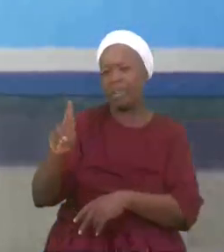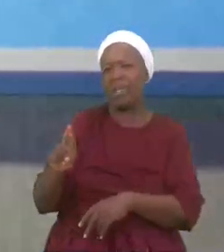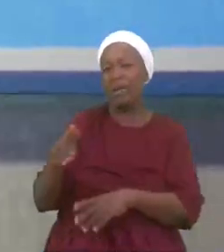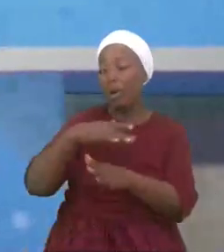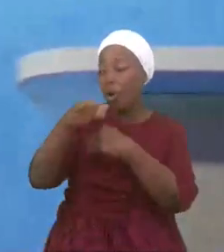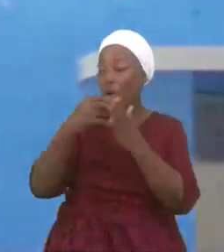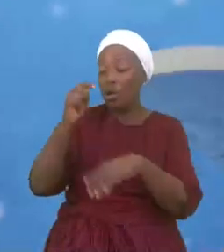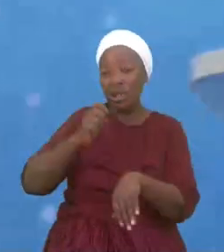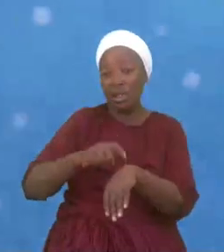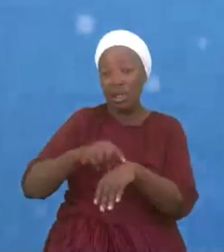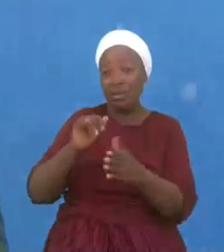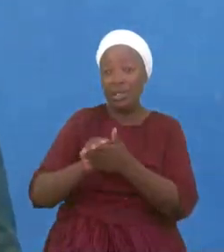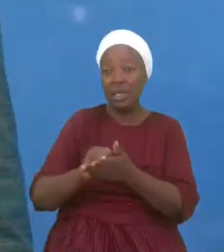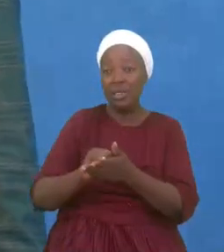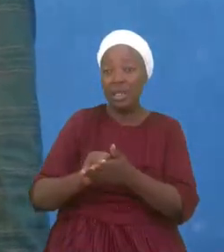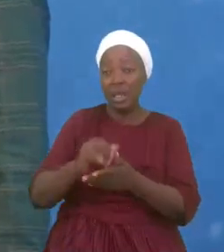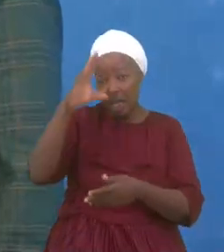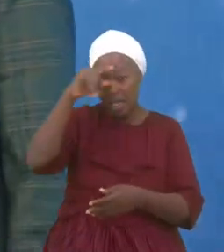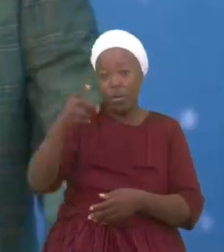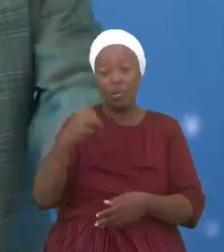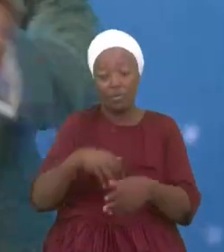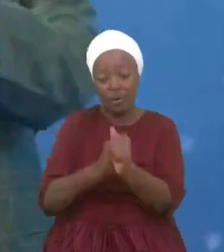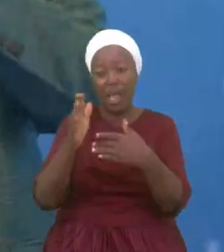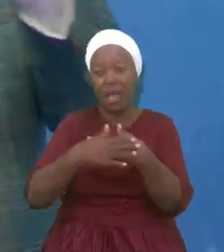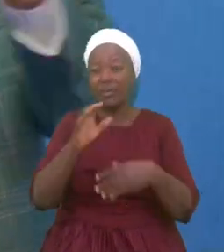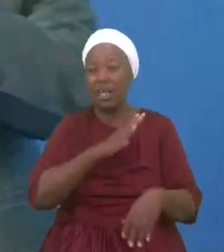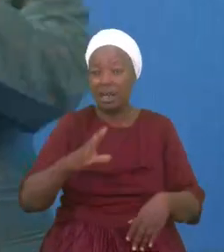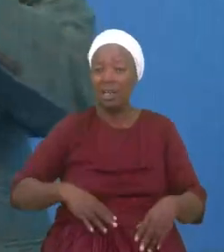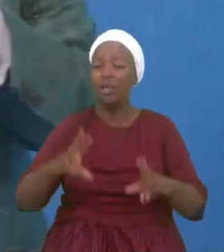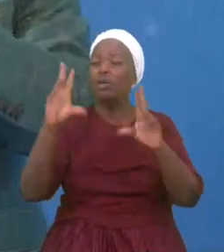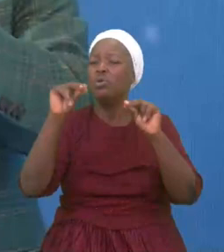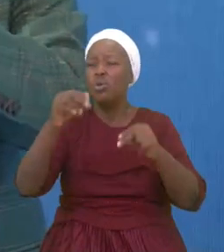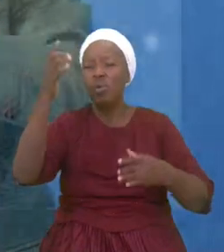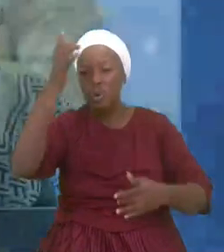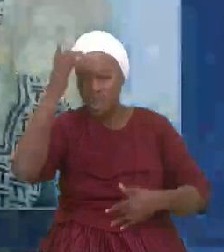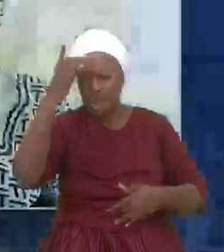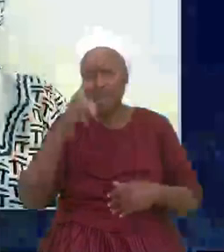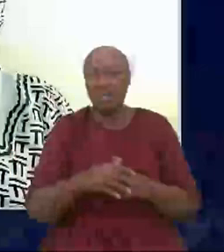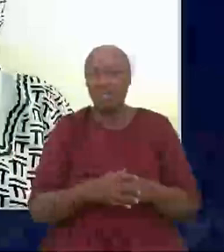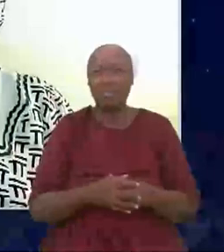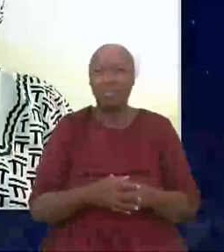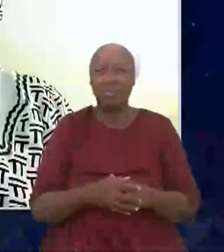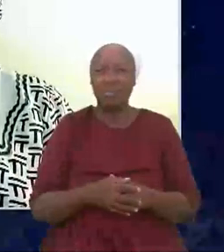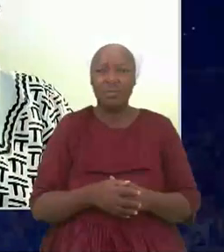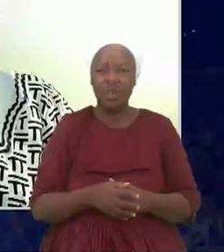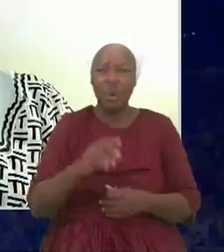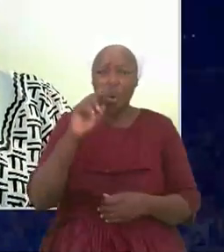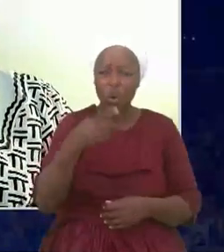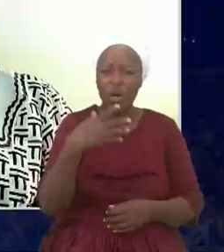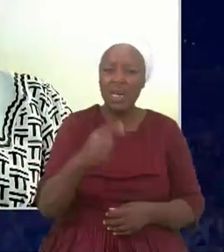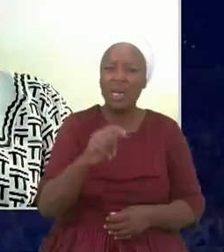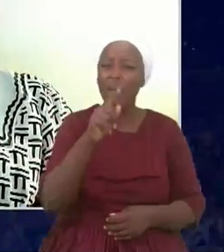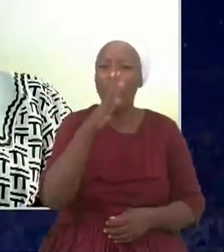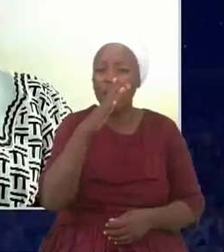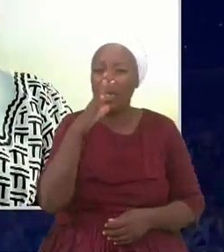possible mais deux matières de madame toutes les fois qu'il suivait pierre il